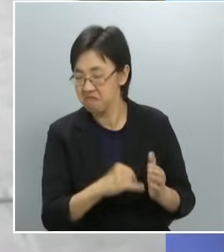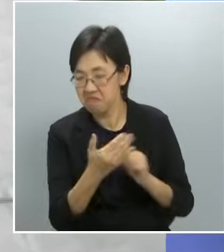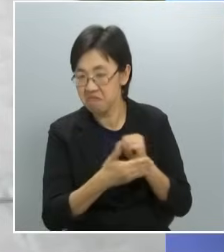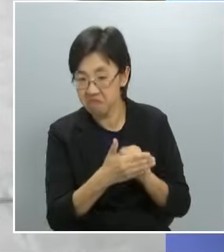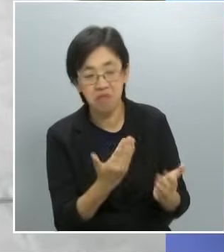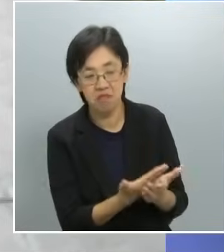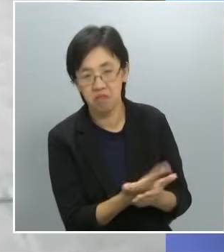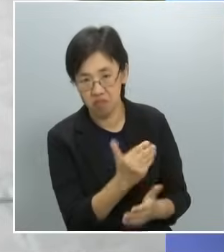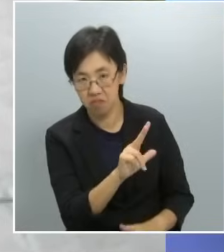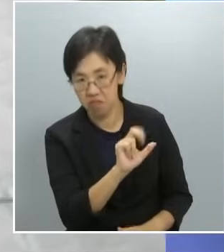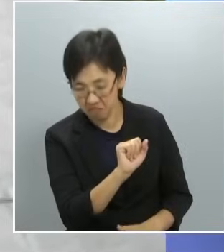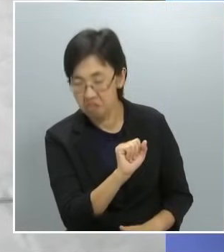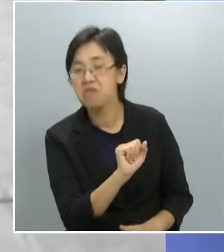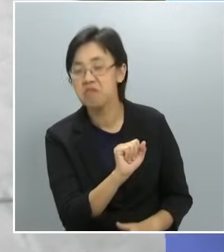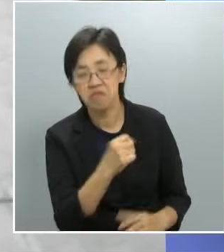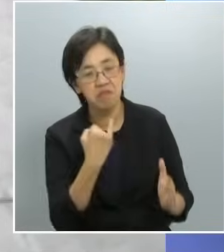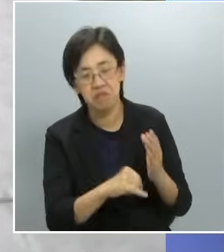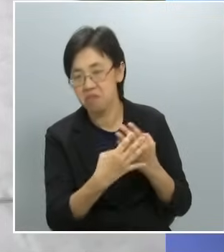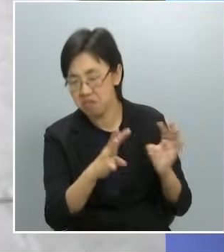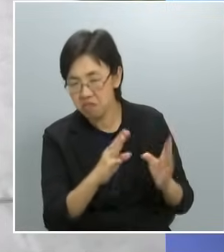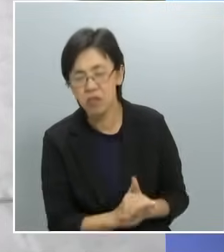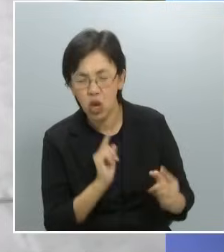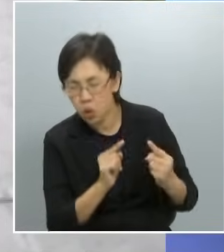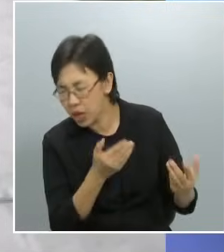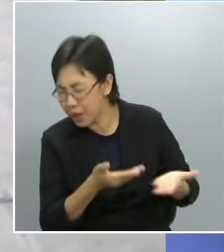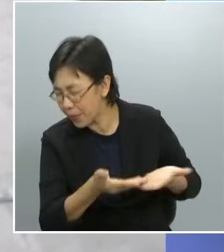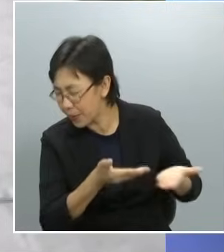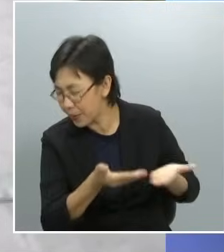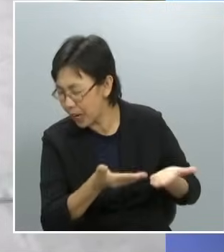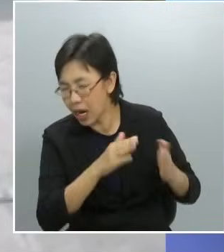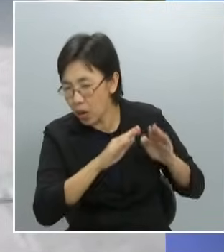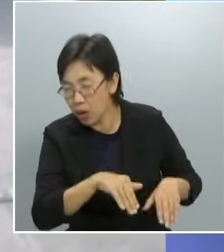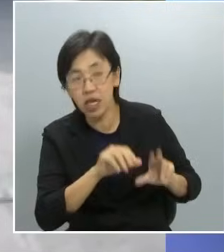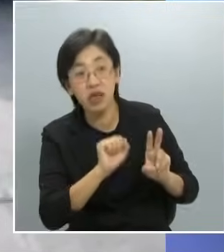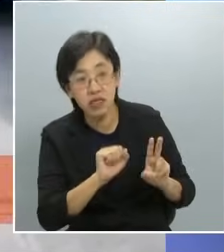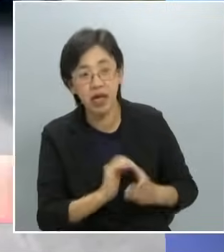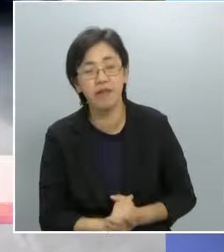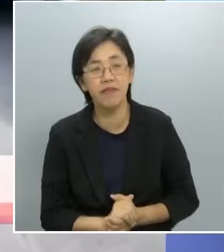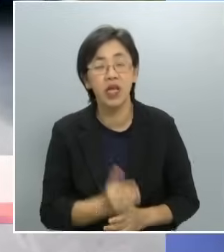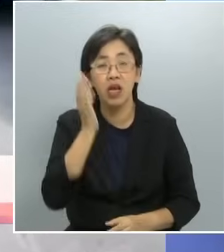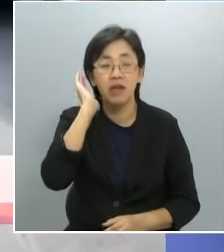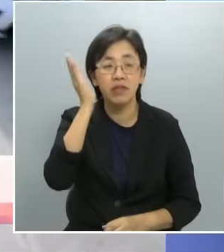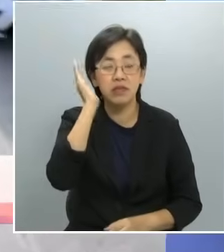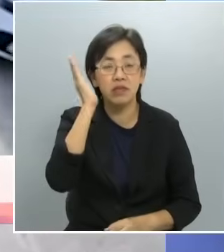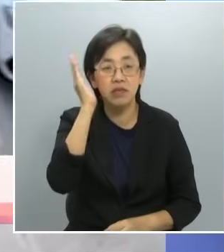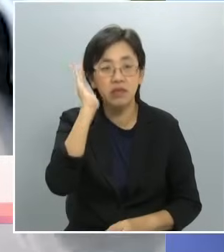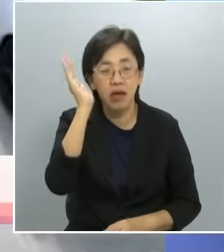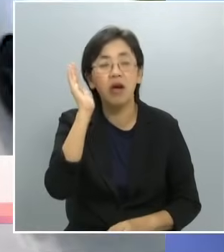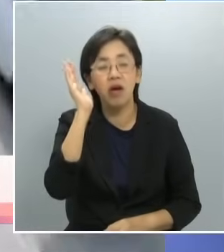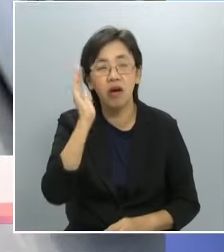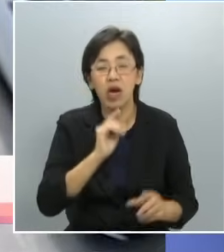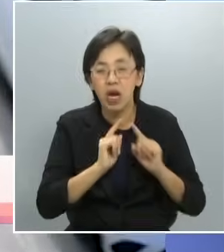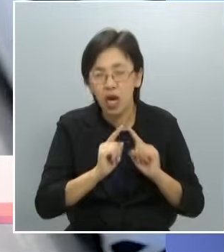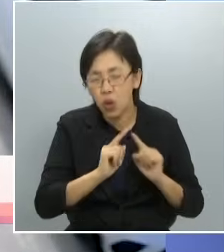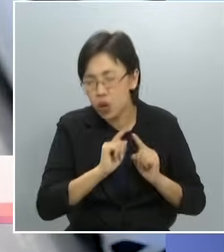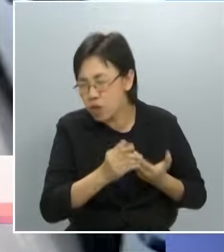ไถ่ตัว 300,000 สุดท้ายมีการต่อรองกันนะคะเหลือ 200,000 บาทแล้วชายชะกันระหว่างที่มีการพูดคุยกันนะ